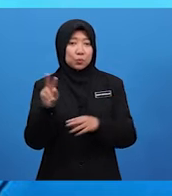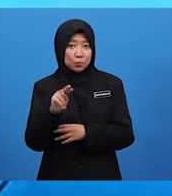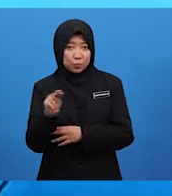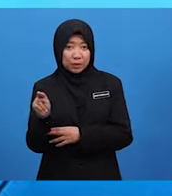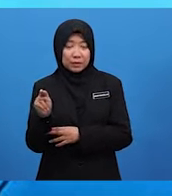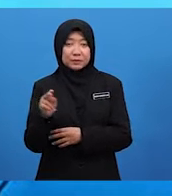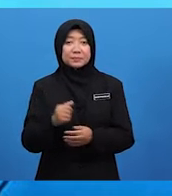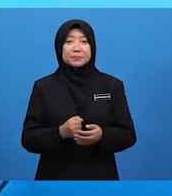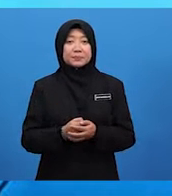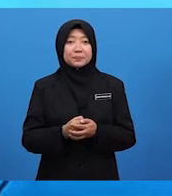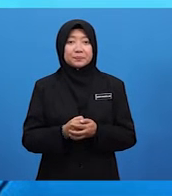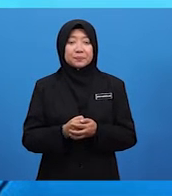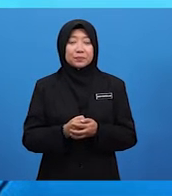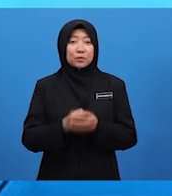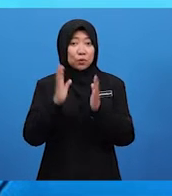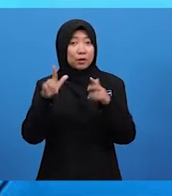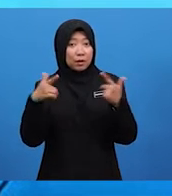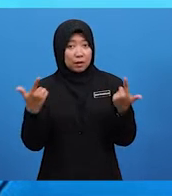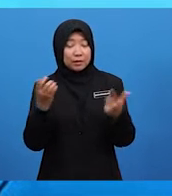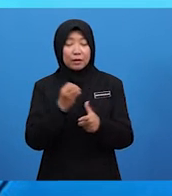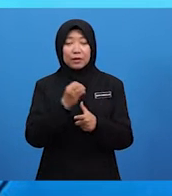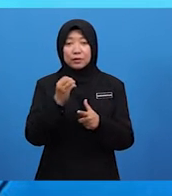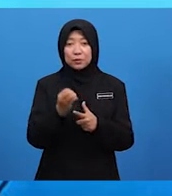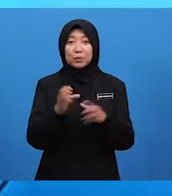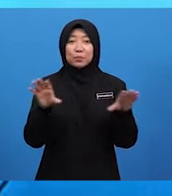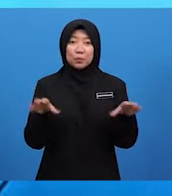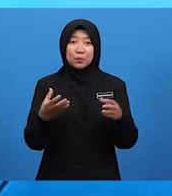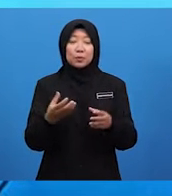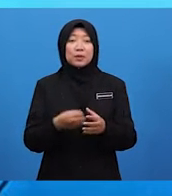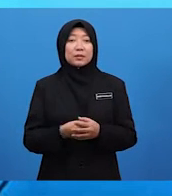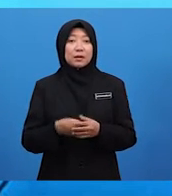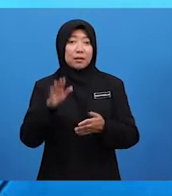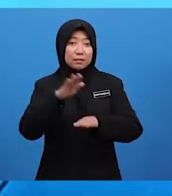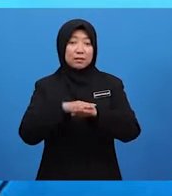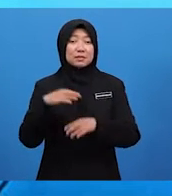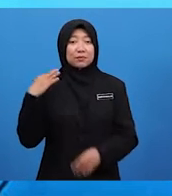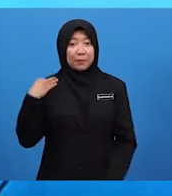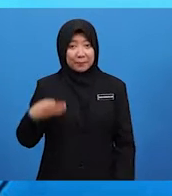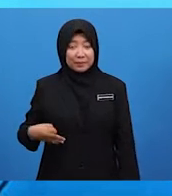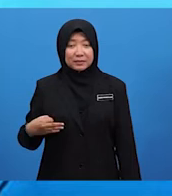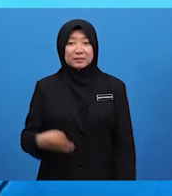ada mengambil ukuran pelanggan atau membuat ukuran di atas fabrik.